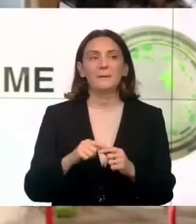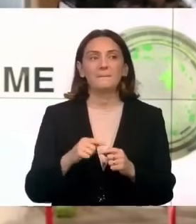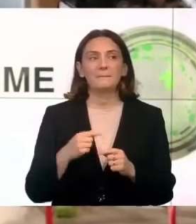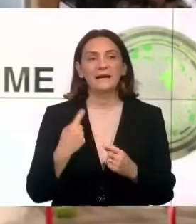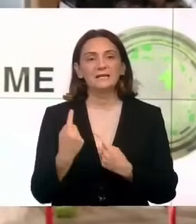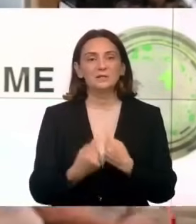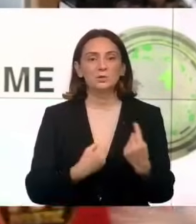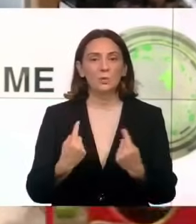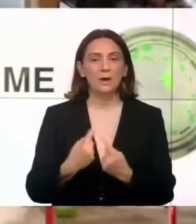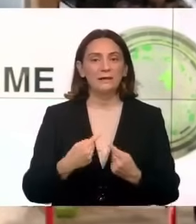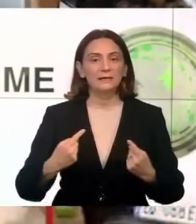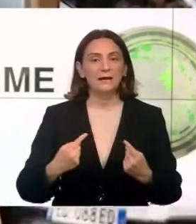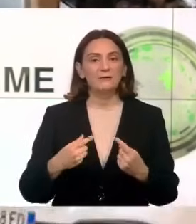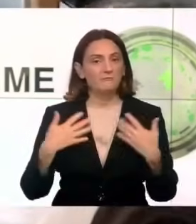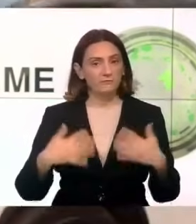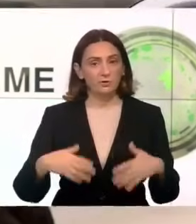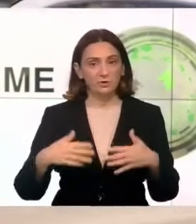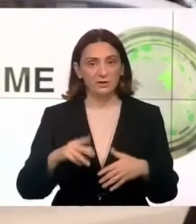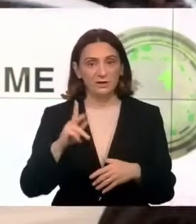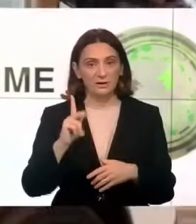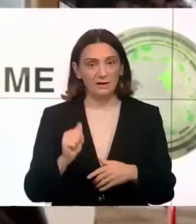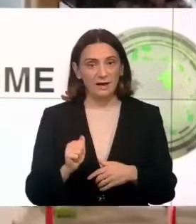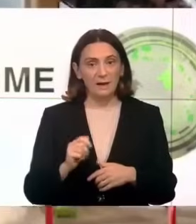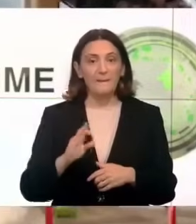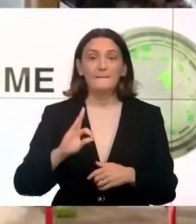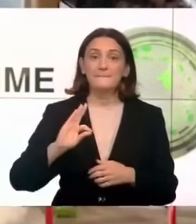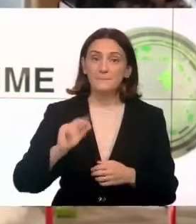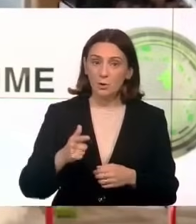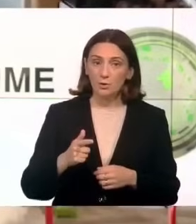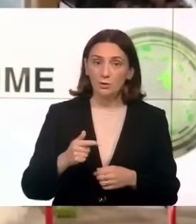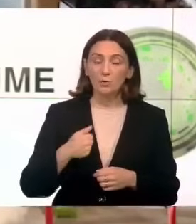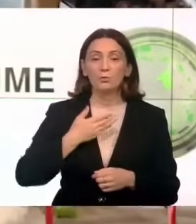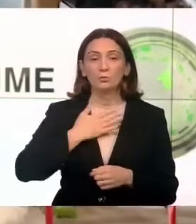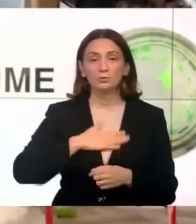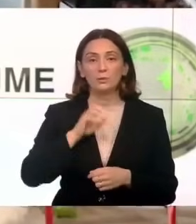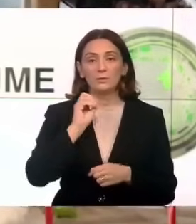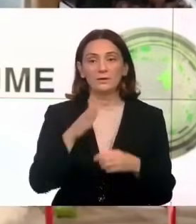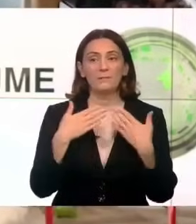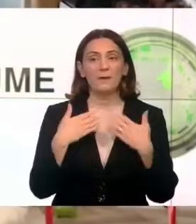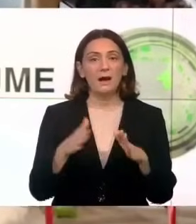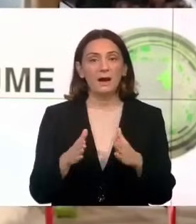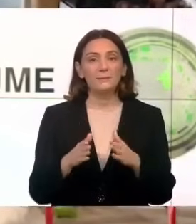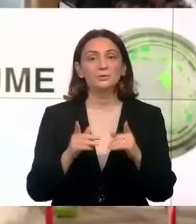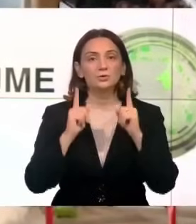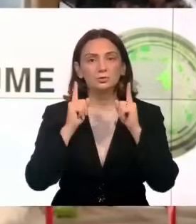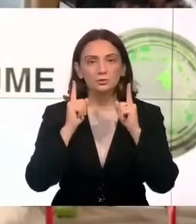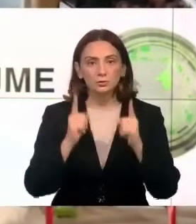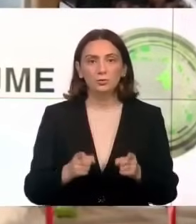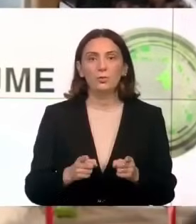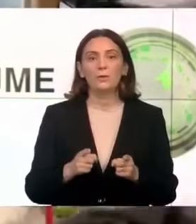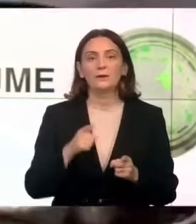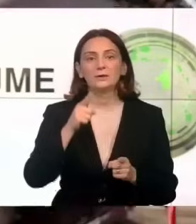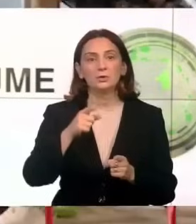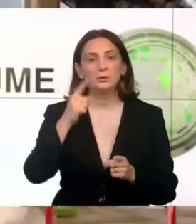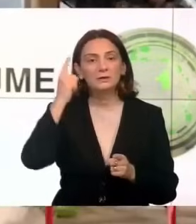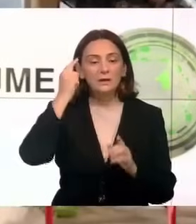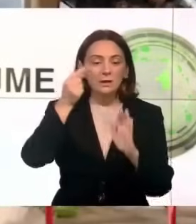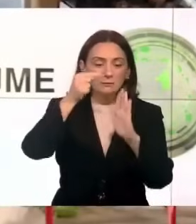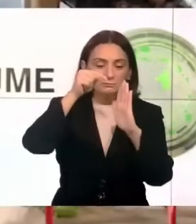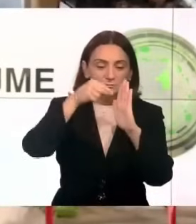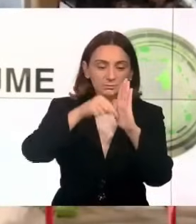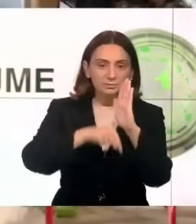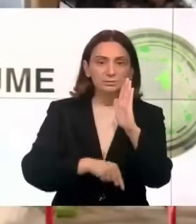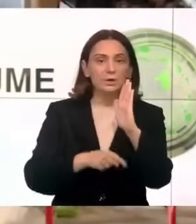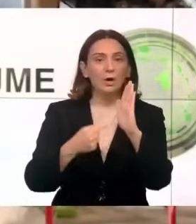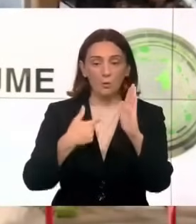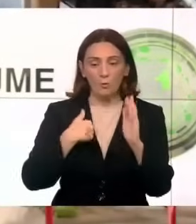kështu mund të vendoset integriteti i gjyqësorit. Ka folur për gati 20 minuta ish-ministri i mjedisit, ndërsa më pas për